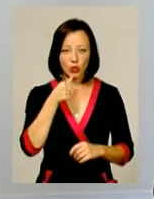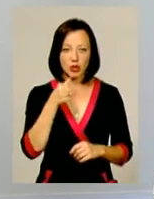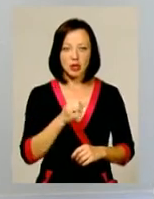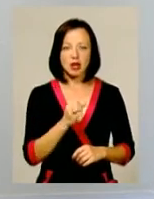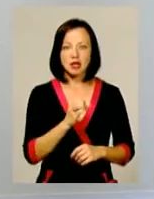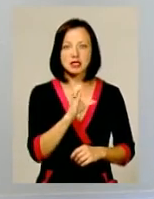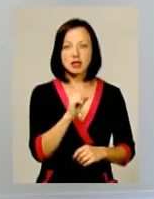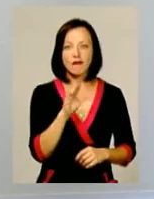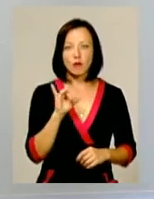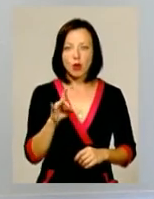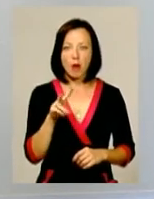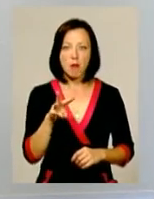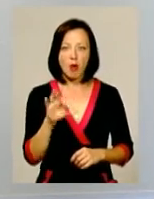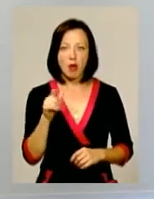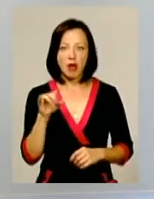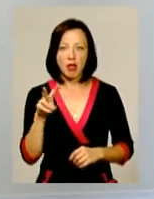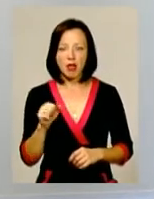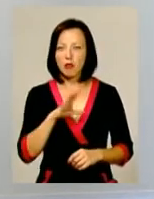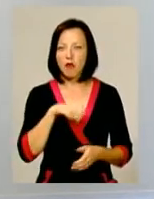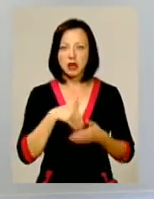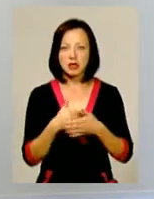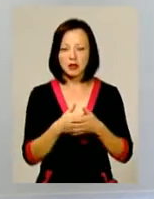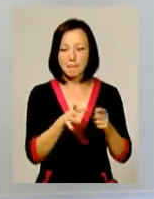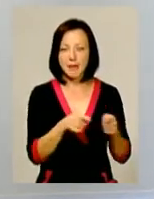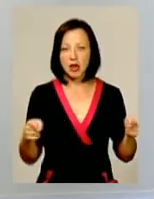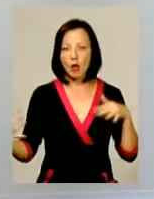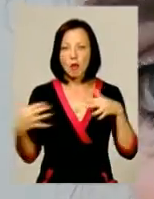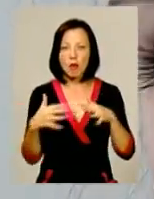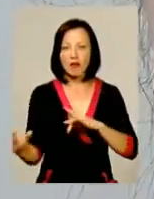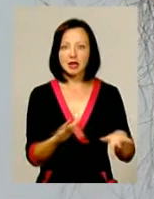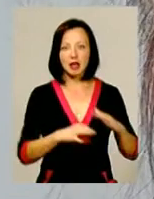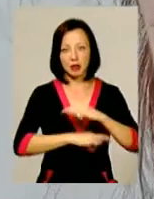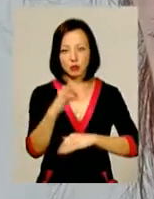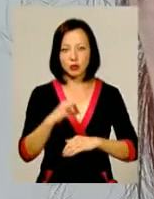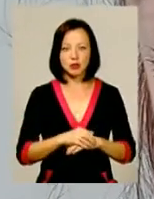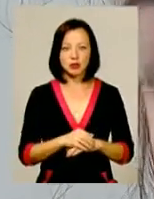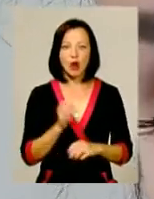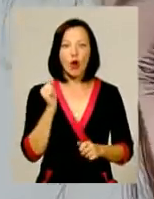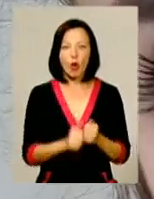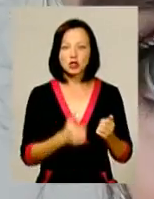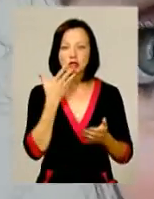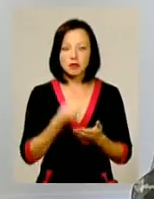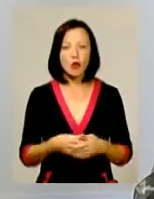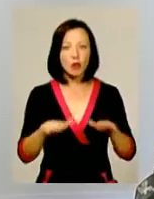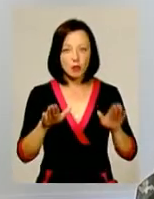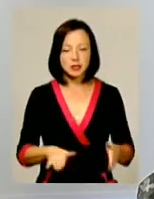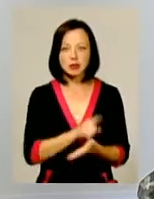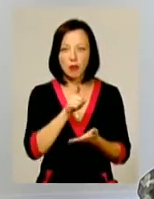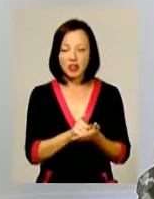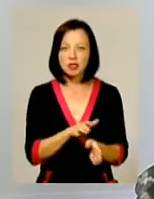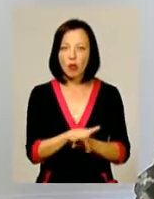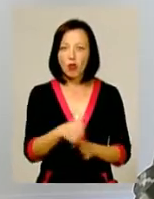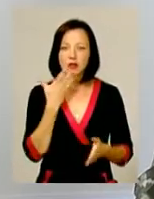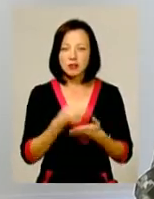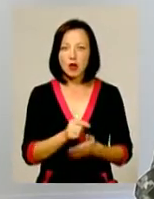Степанівка, Саур-Могила. Це був такий активний період бойових дій на Сході. Кожний на своєму місці повинен виконувати